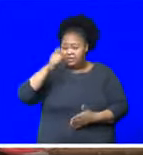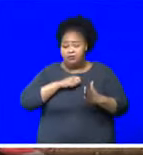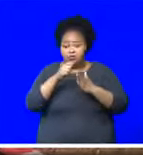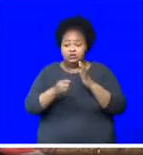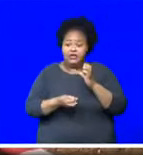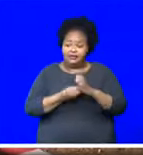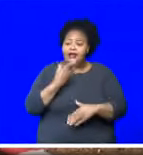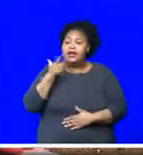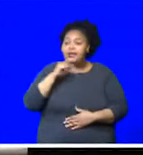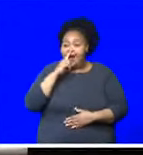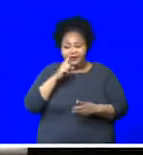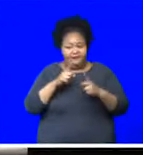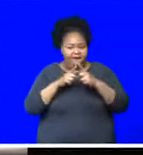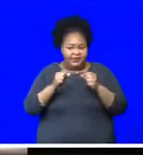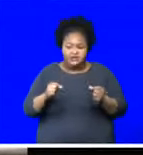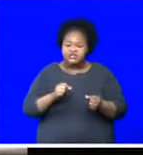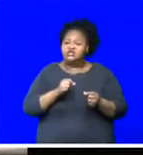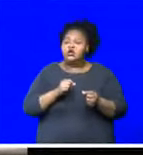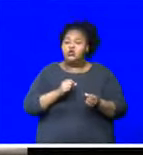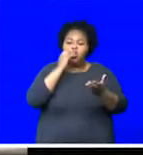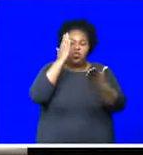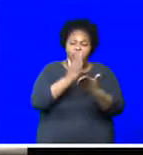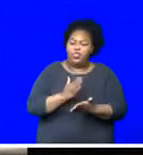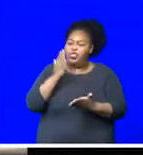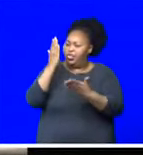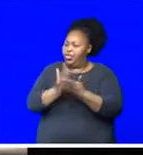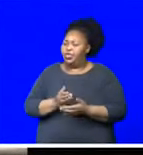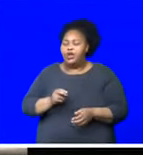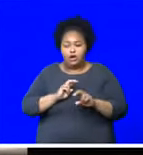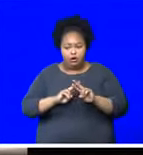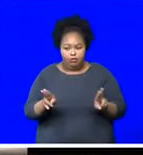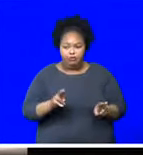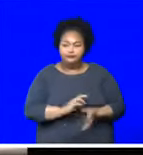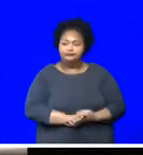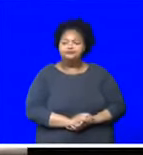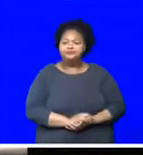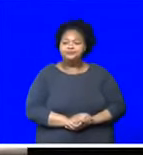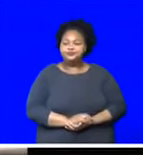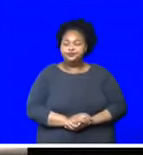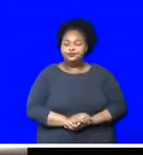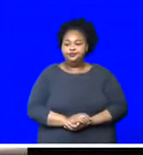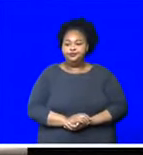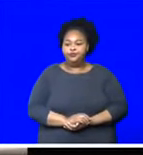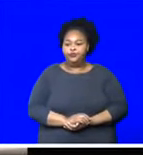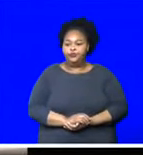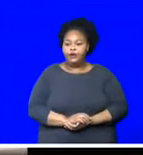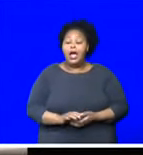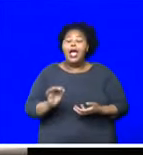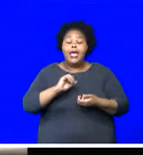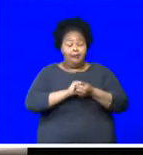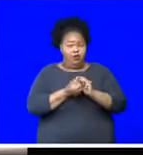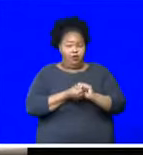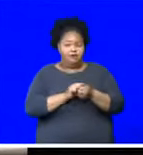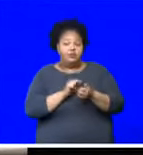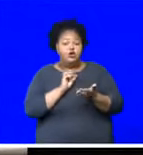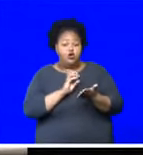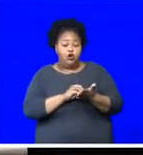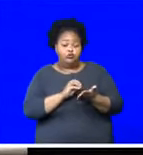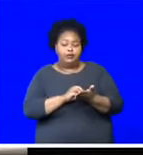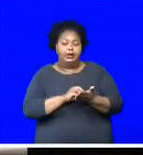sive semaswati. Kwanyalo sisenenkinga. Bantu basekwaluseni batawukhumbula ukuthi lapha emgwaqweni